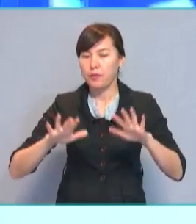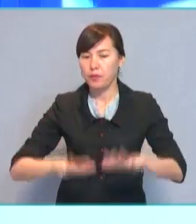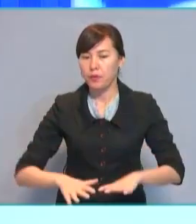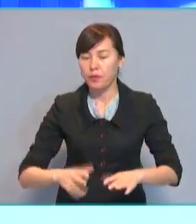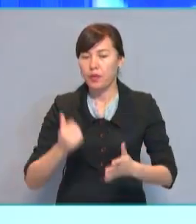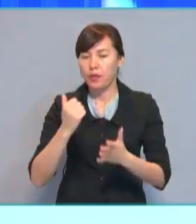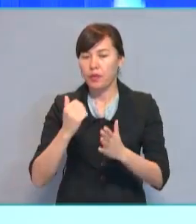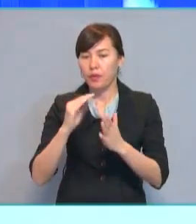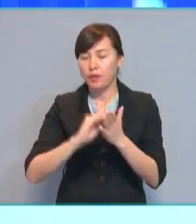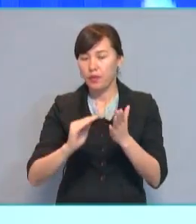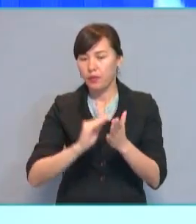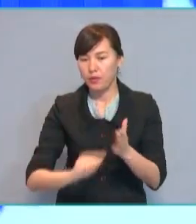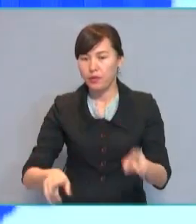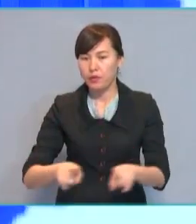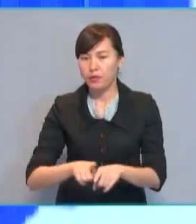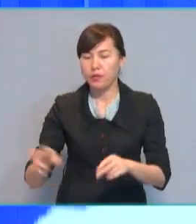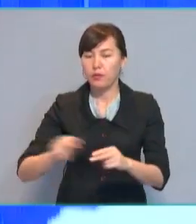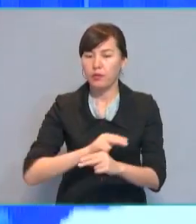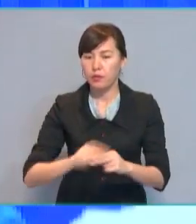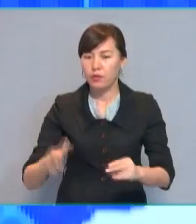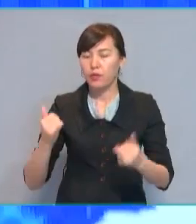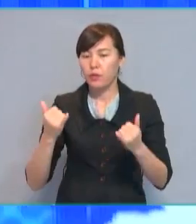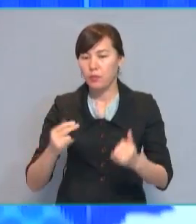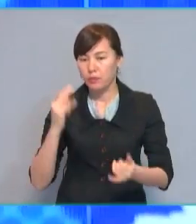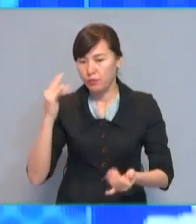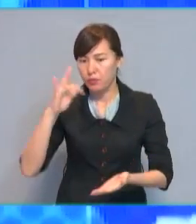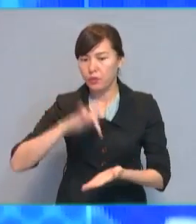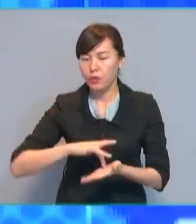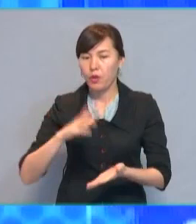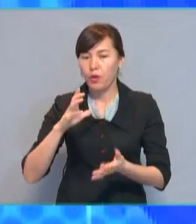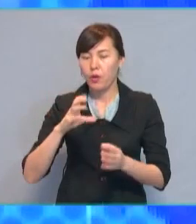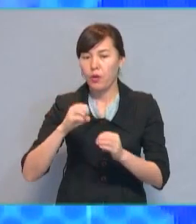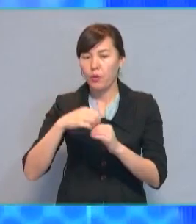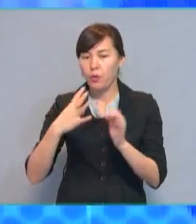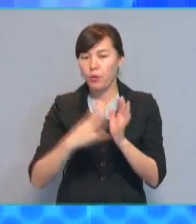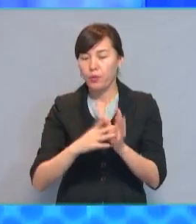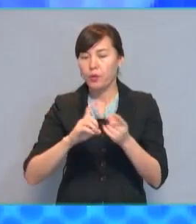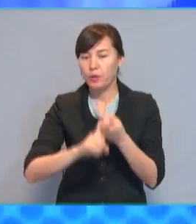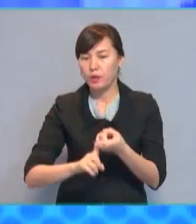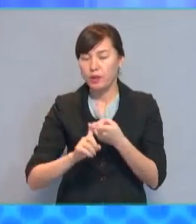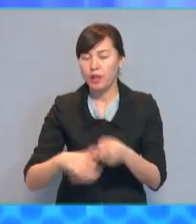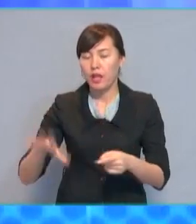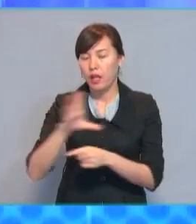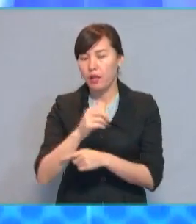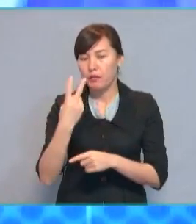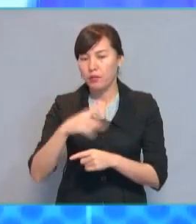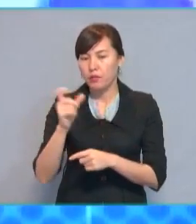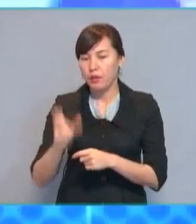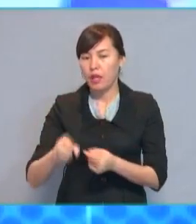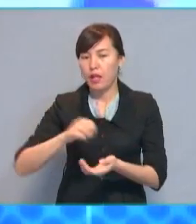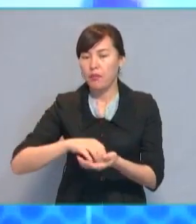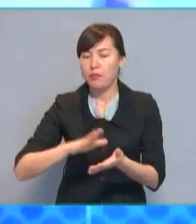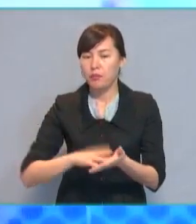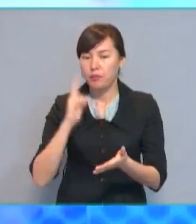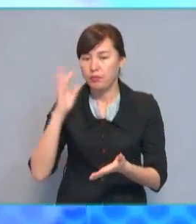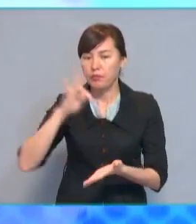ауруханасында бекітілген хаттамаға сәйкес ем жүргізілуде. Бүгінде Шымкентте COVID-19 инфекциясымен жалпы 20 адам тіркелген.